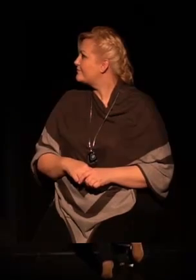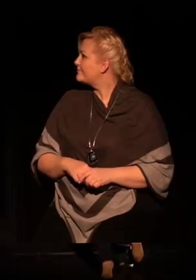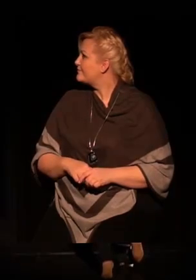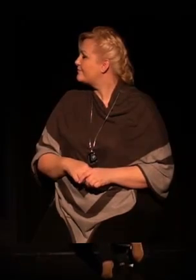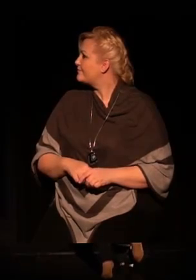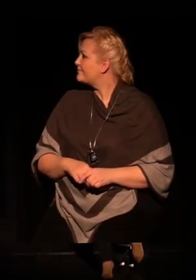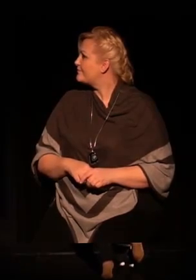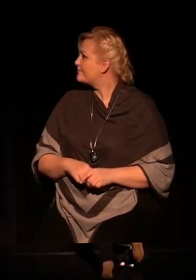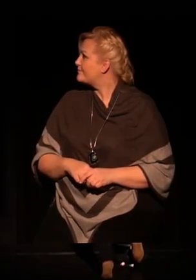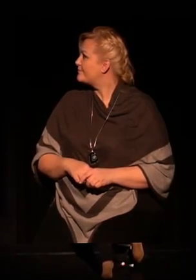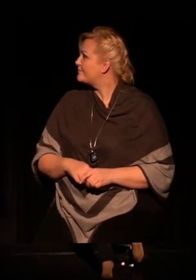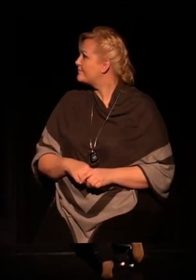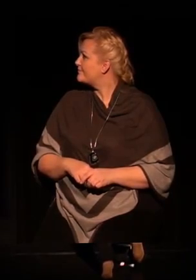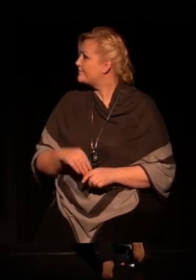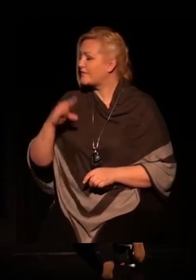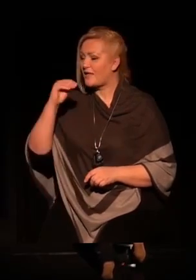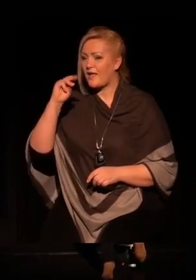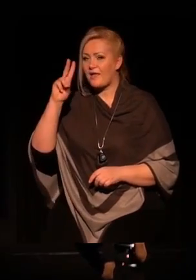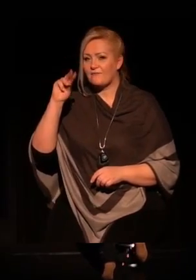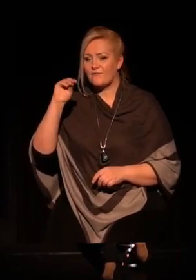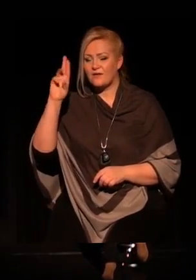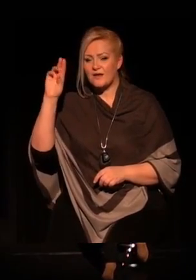Jestem! Everest!